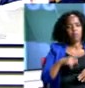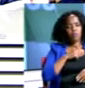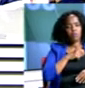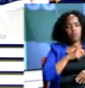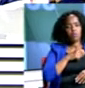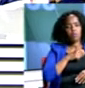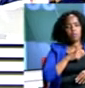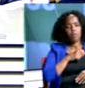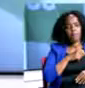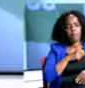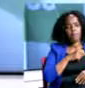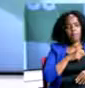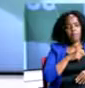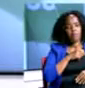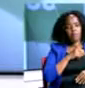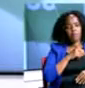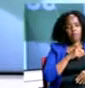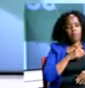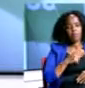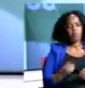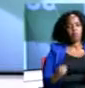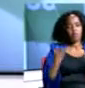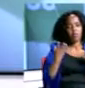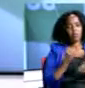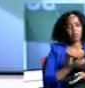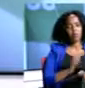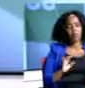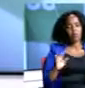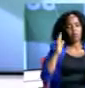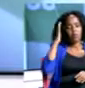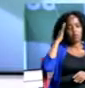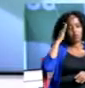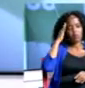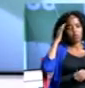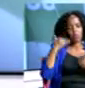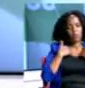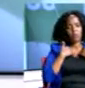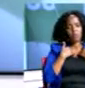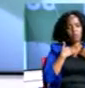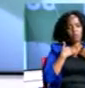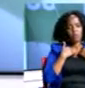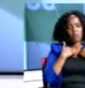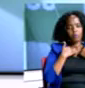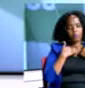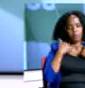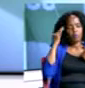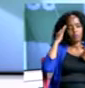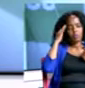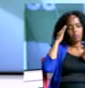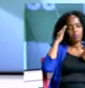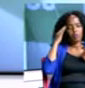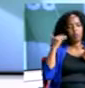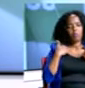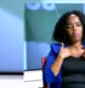soda sodan bayam berbaca su ubatcut akan berbaca su soda calek ubatcut akan berbaca